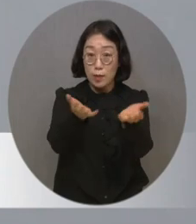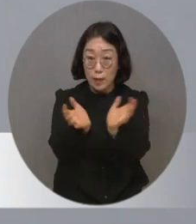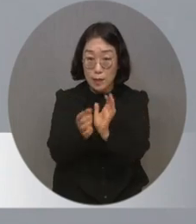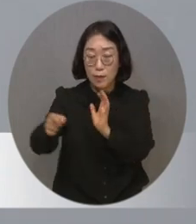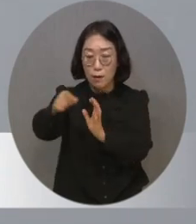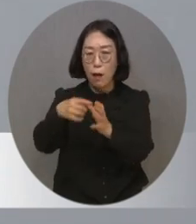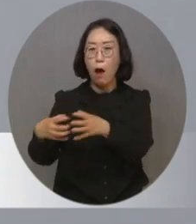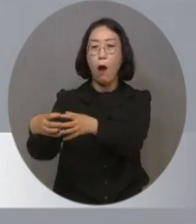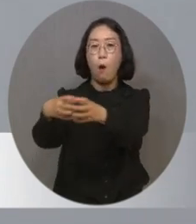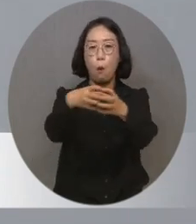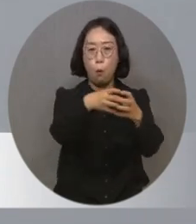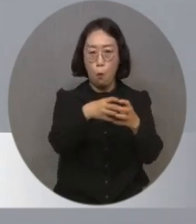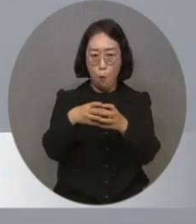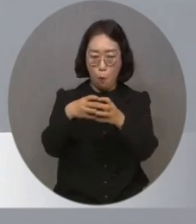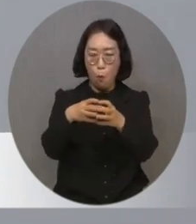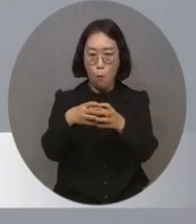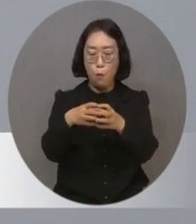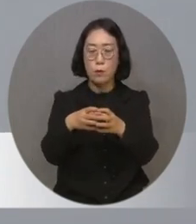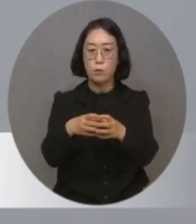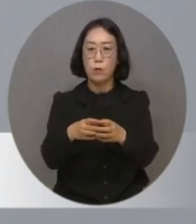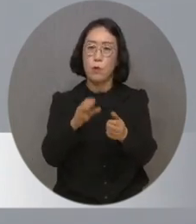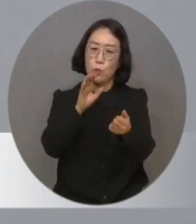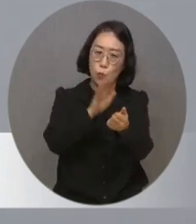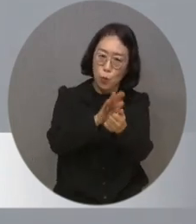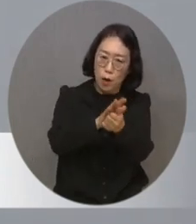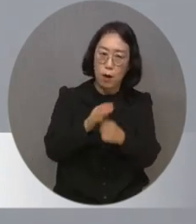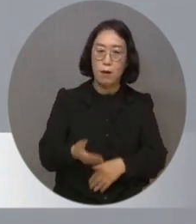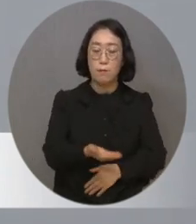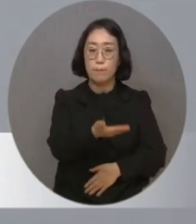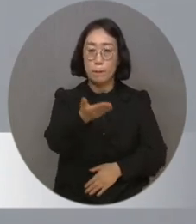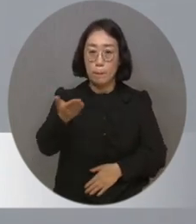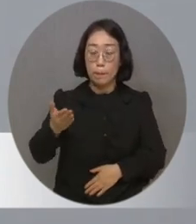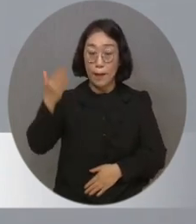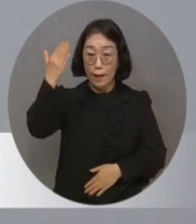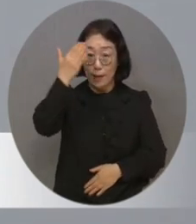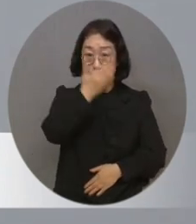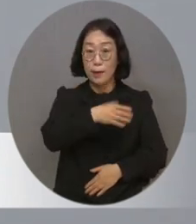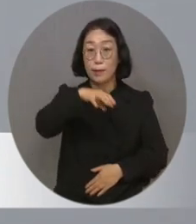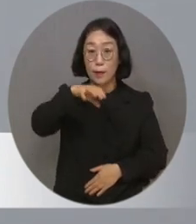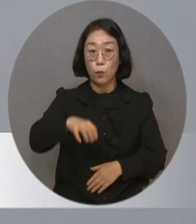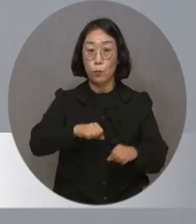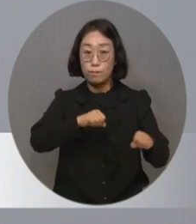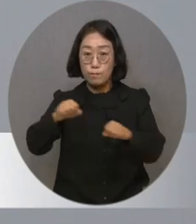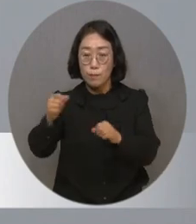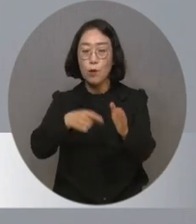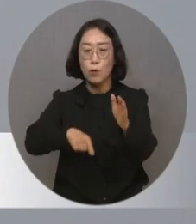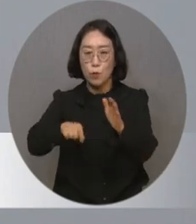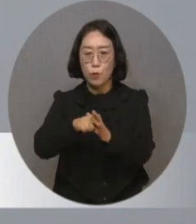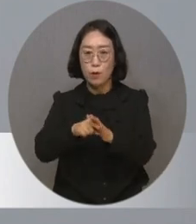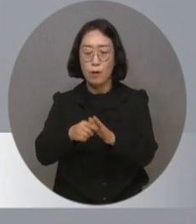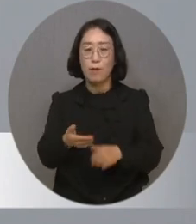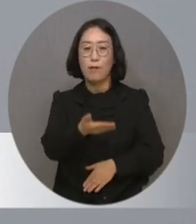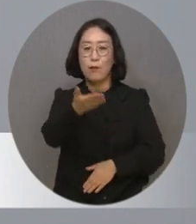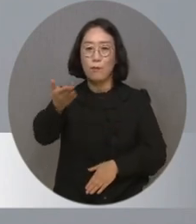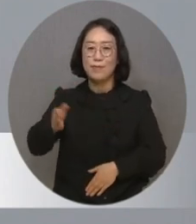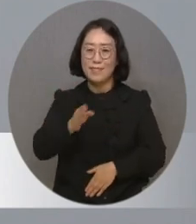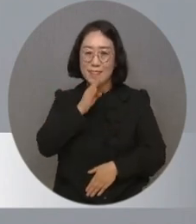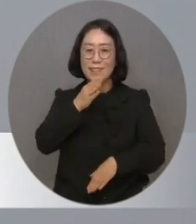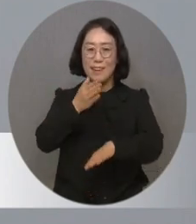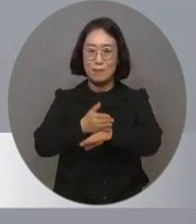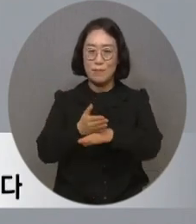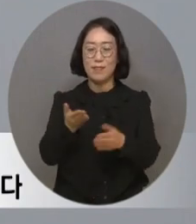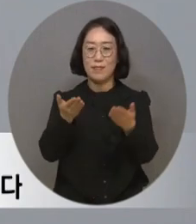힘을 합쳐서 이 클린 의정부를 만들기 위해서 활동을 하시는 것에 대해서 진심으로